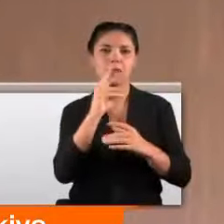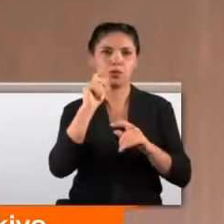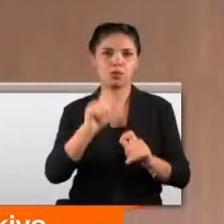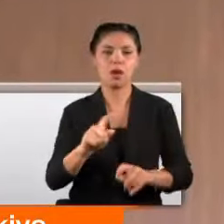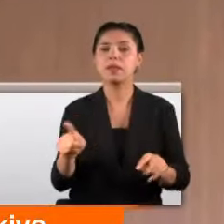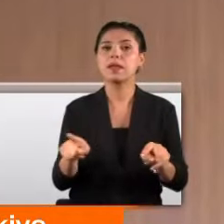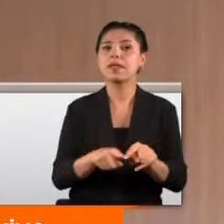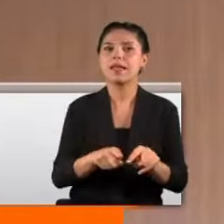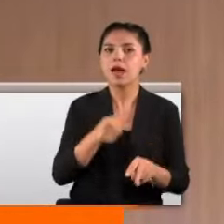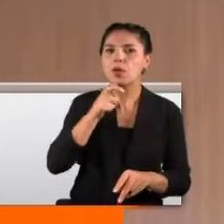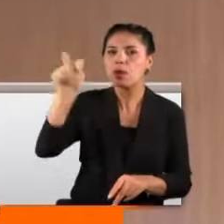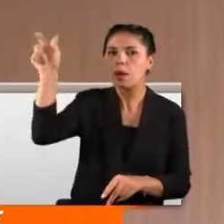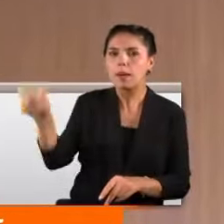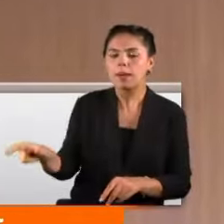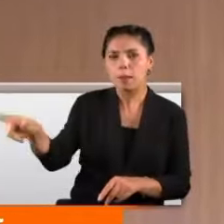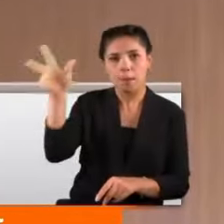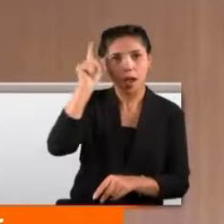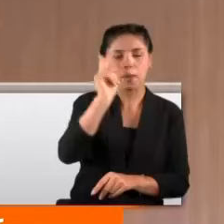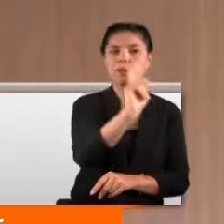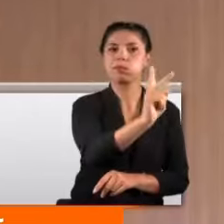Netanyahu Amerika'nın